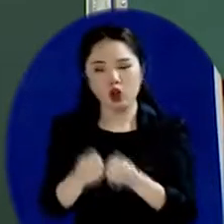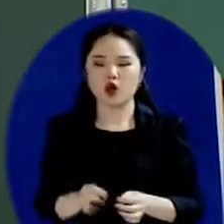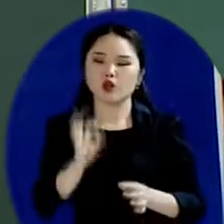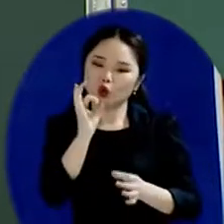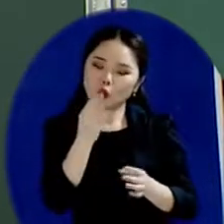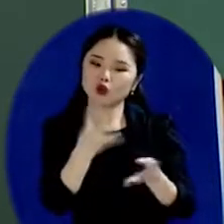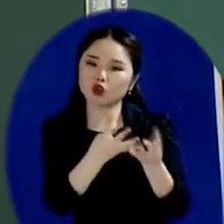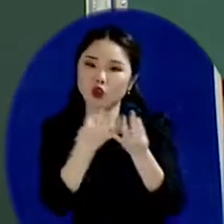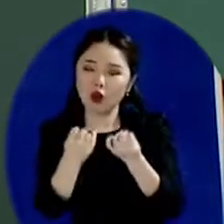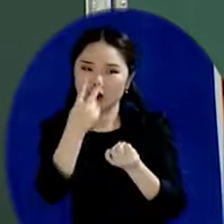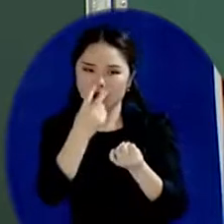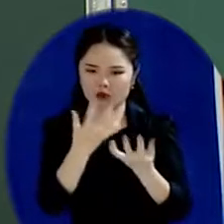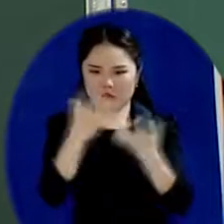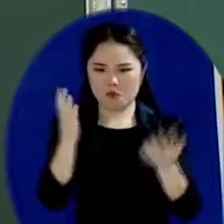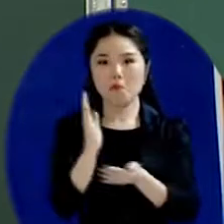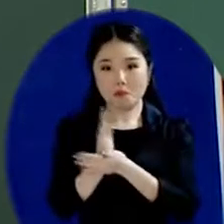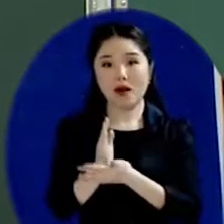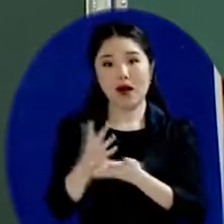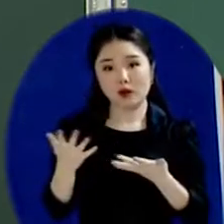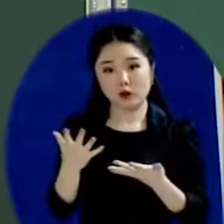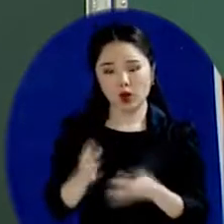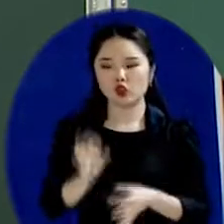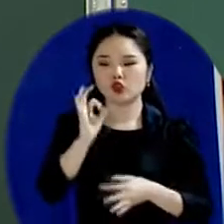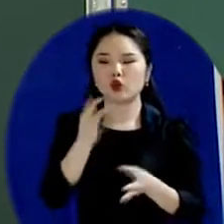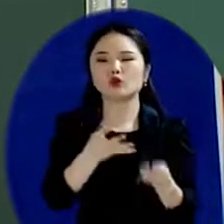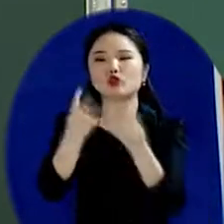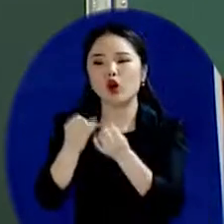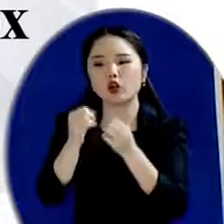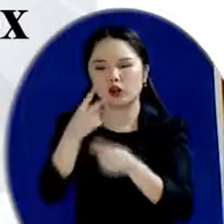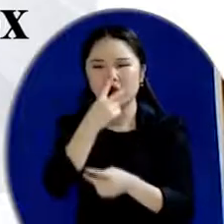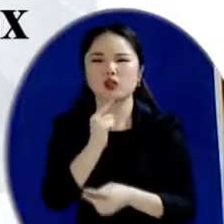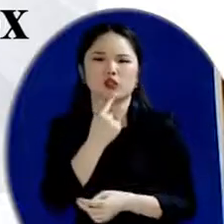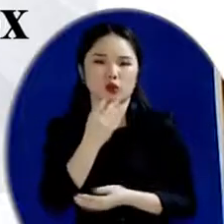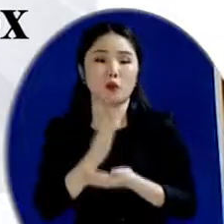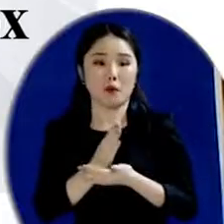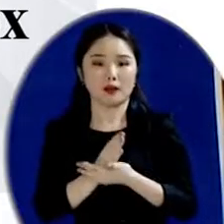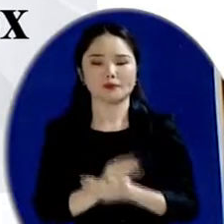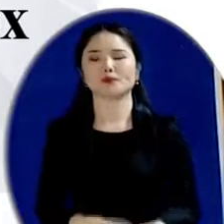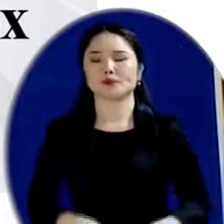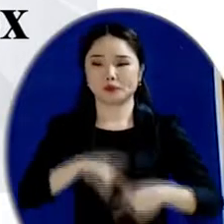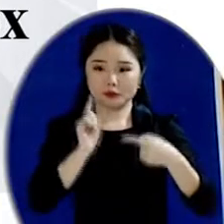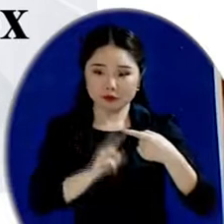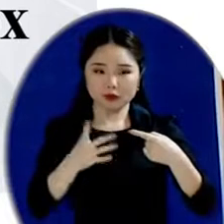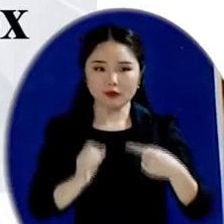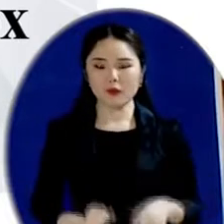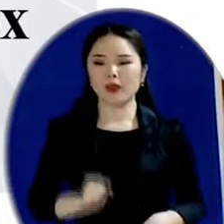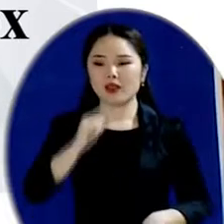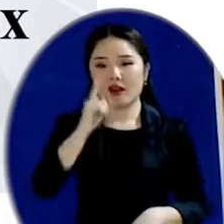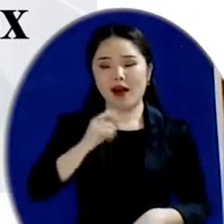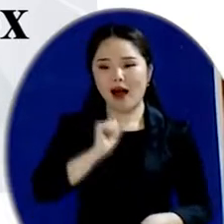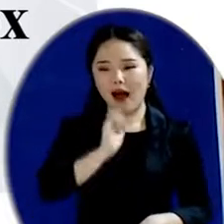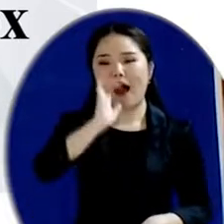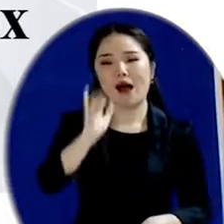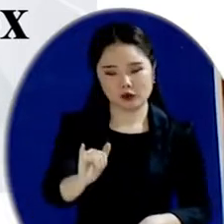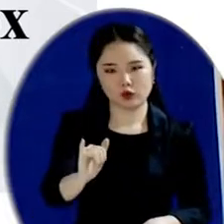тоолоход маш олон амьтад байгаа учраас түүнд зөв тоолоход нь хүндрэл учирчээ. Эхлээд за дүүдээ асуулт боловсруулж өгье. Эндээс